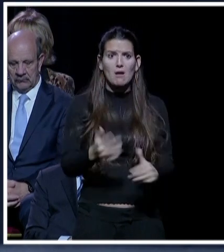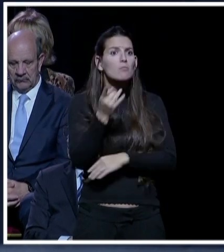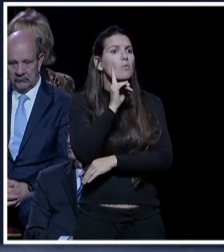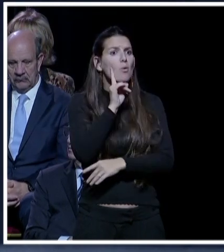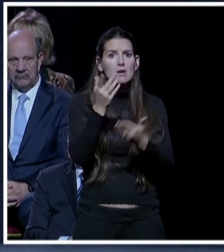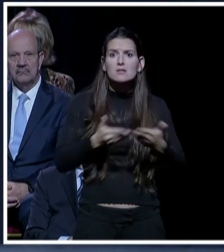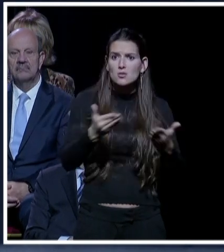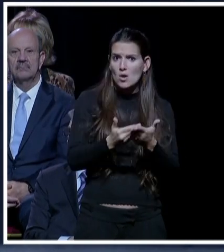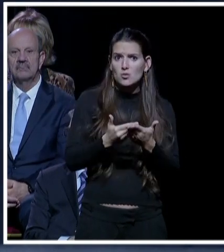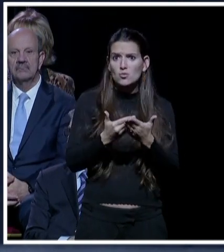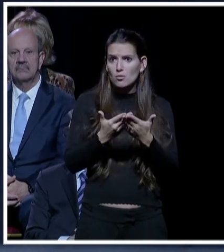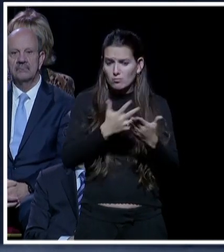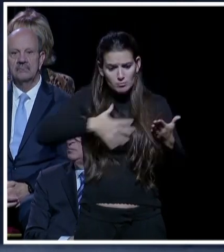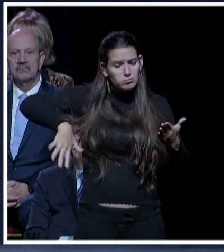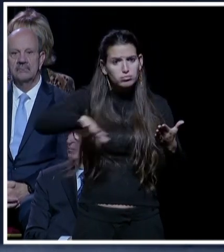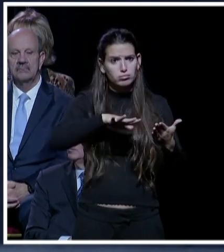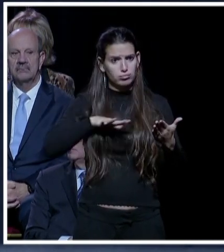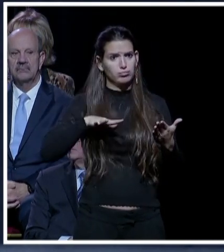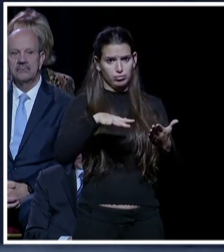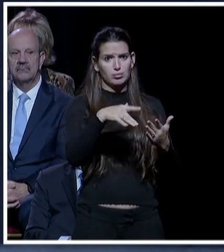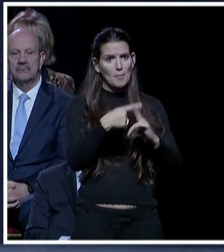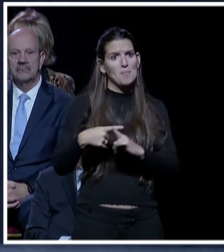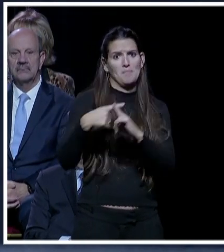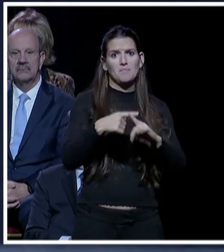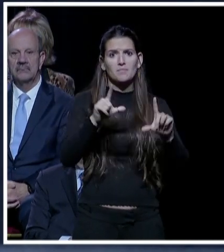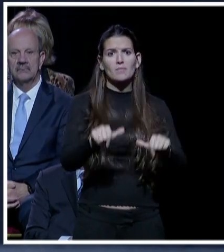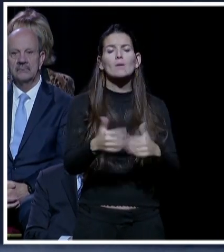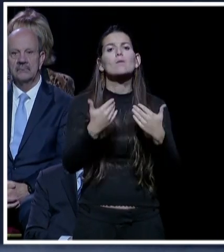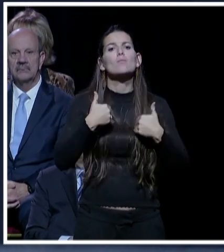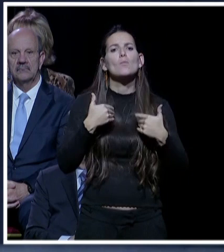visées. Je suis membre de la Commission des affaires étrangères et de la